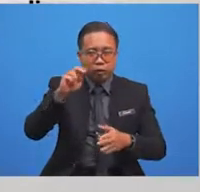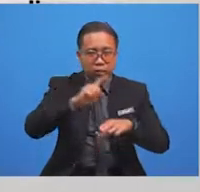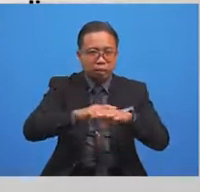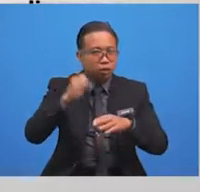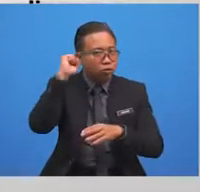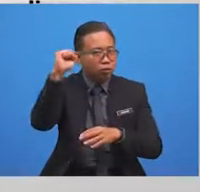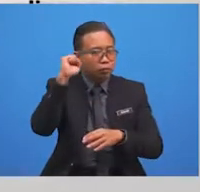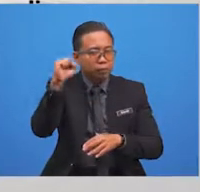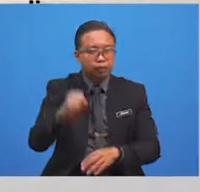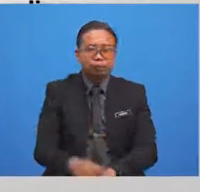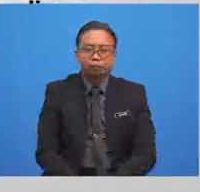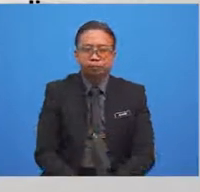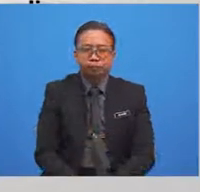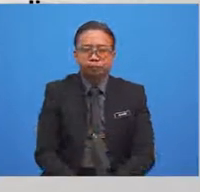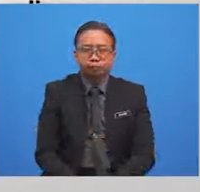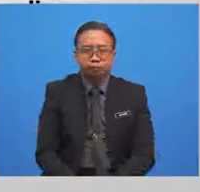Sabah.